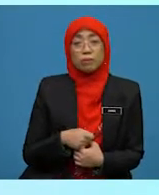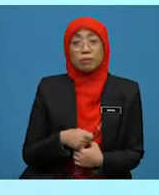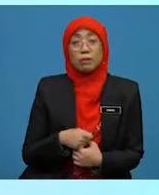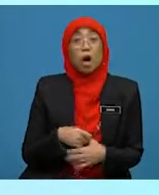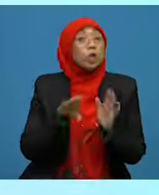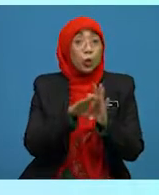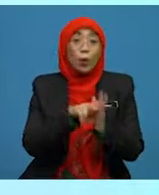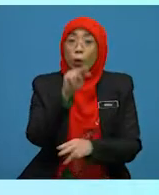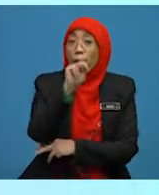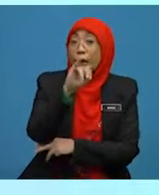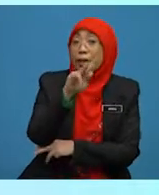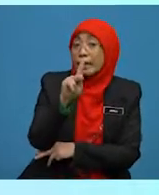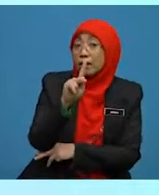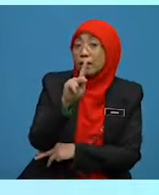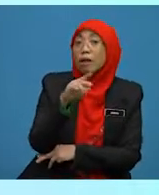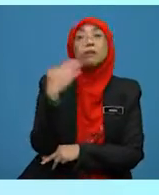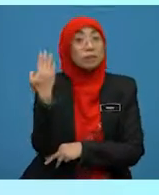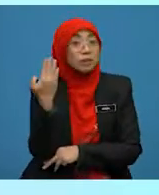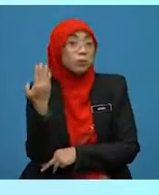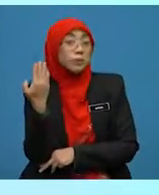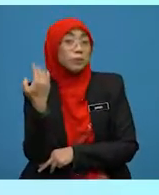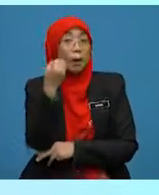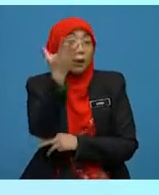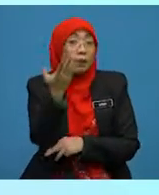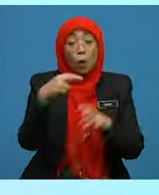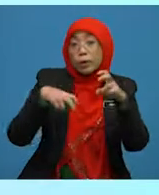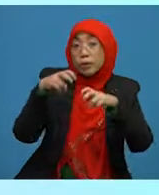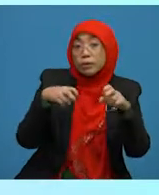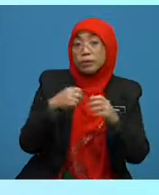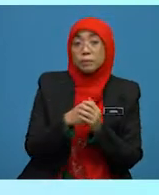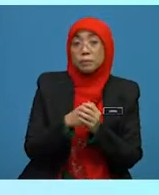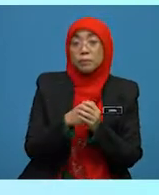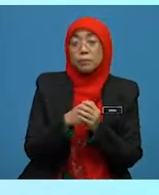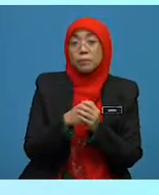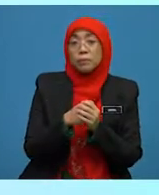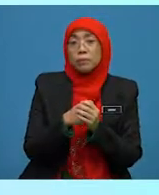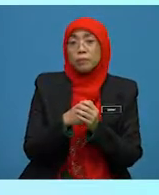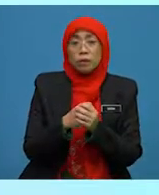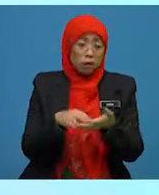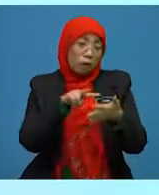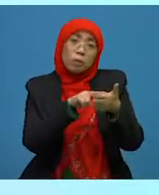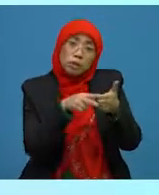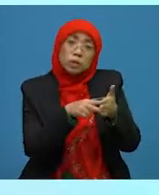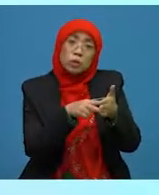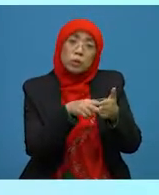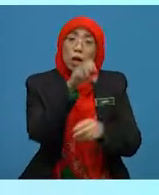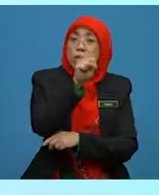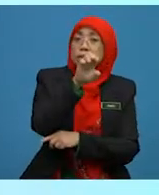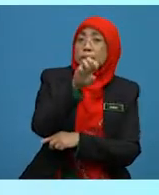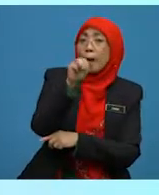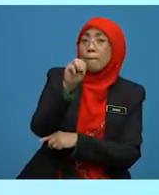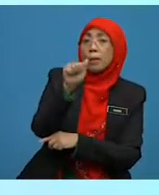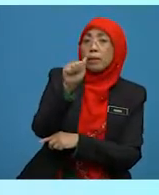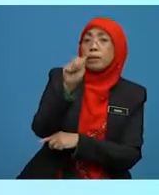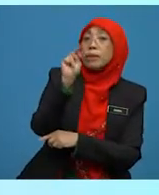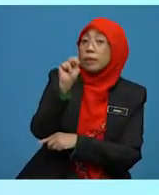Karim. Menurut beliau, semantik ialah bidang yang mengkaji makna atau erti dalam bahasa.